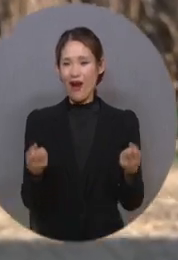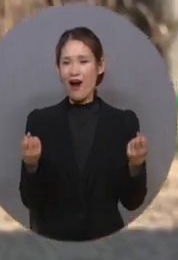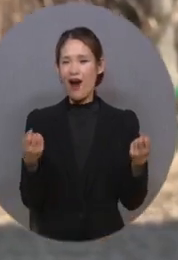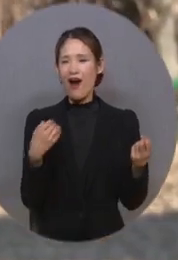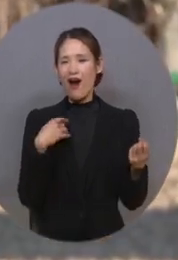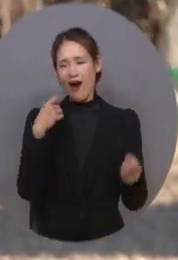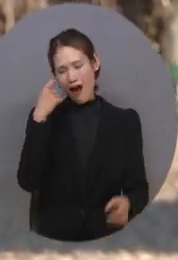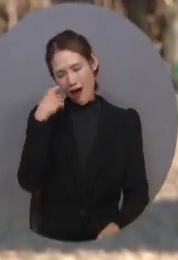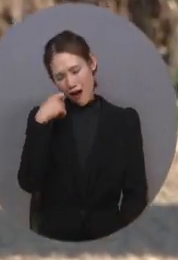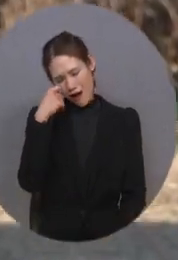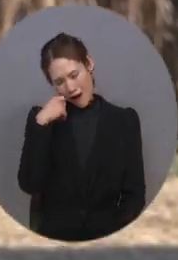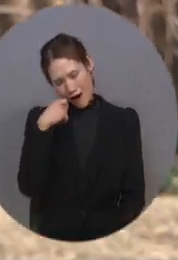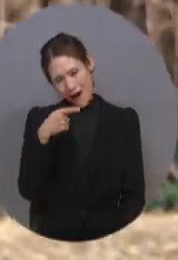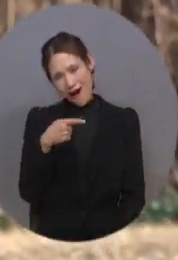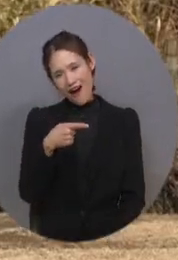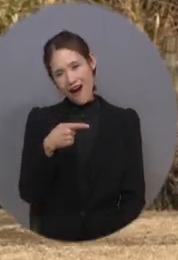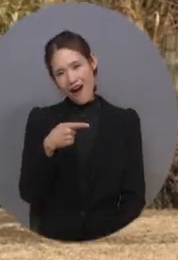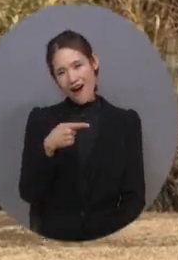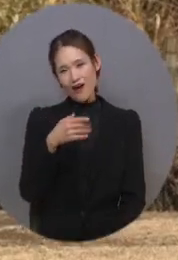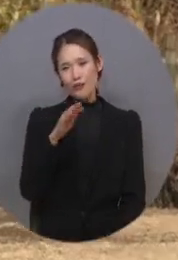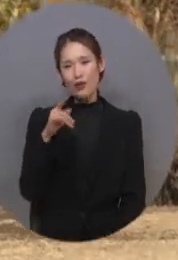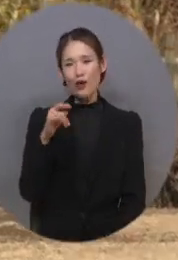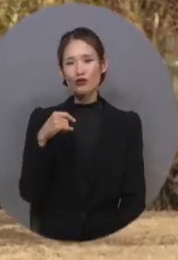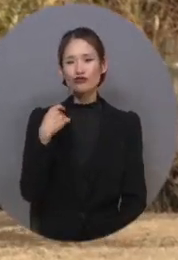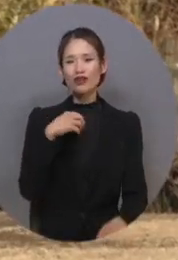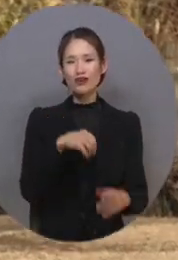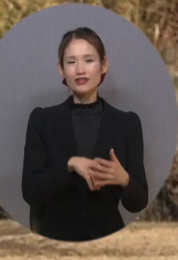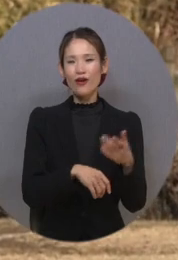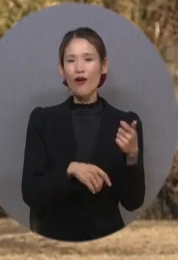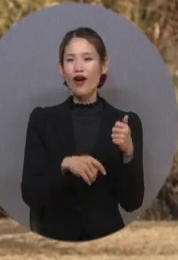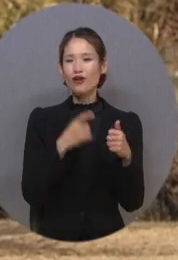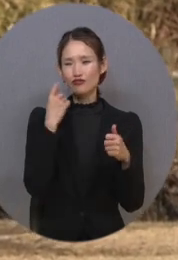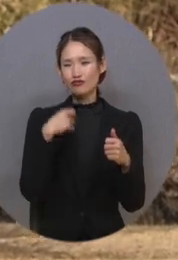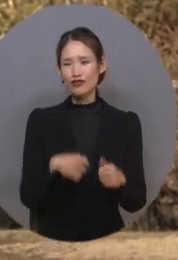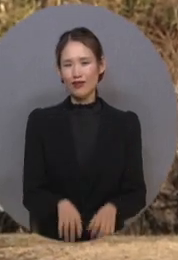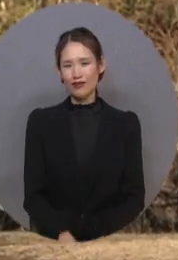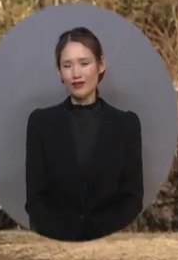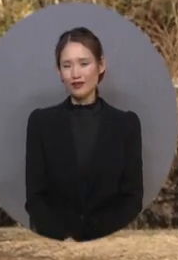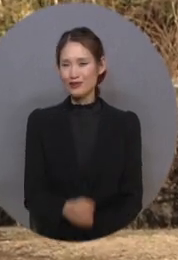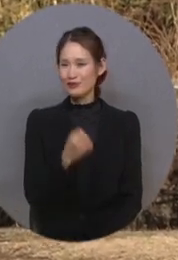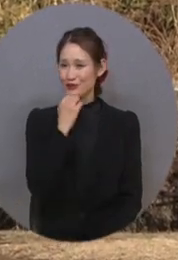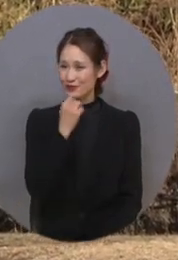아니 버디는 우리가 넣었는데 저기서 울어.